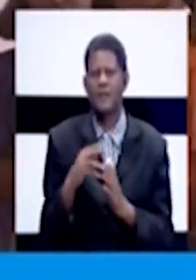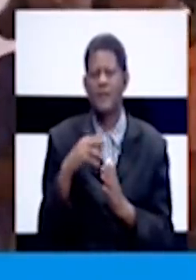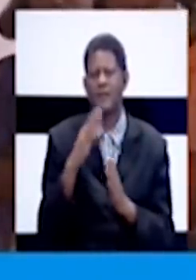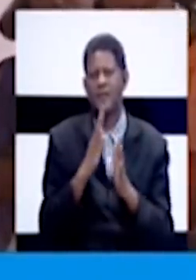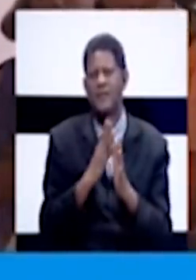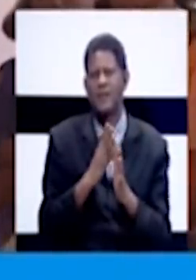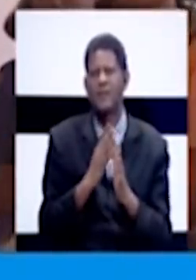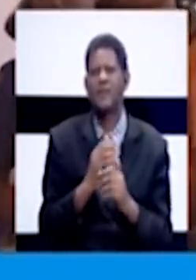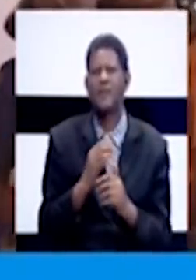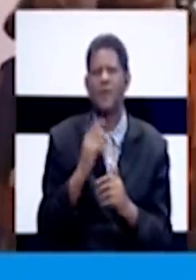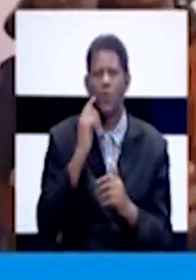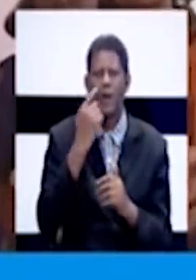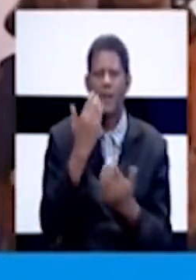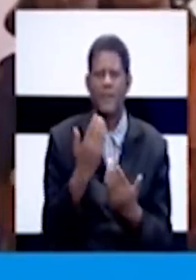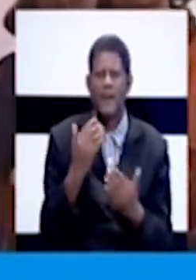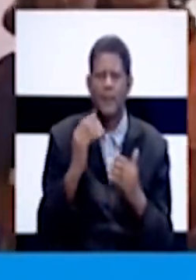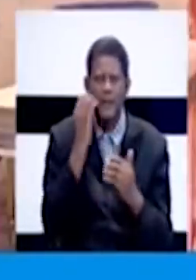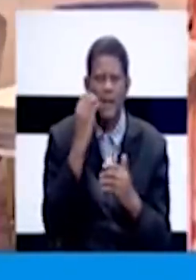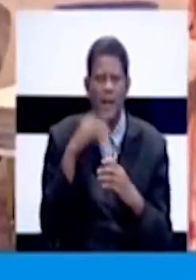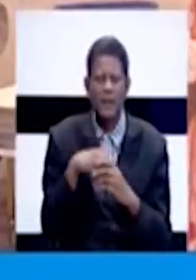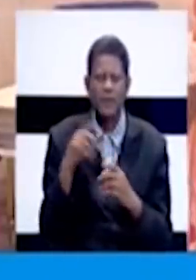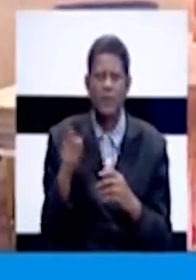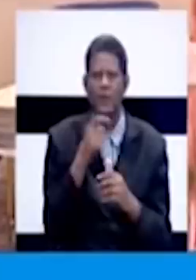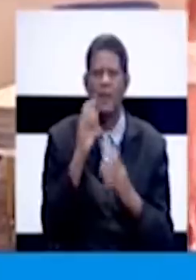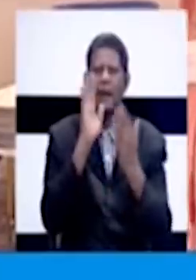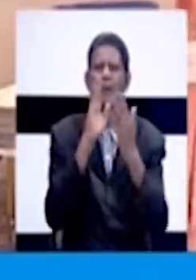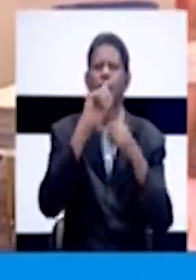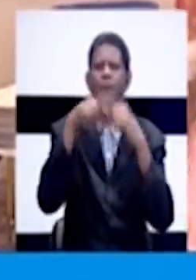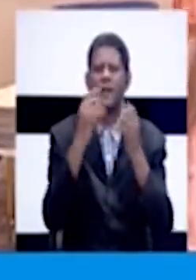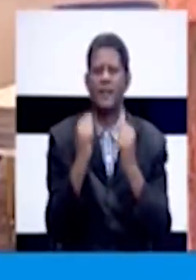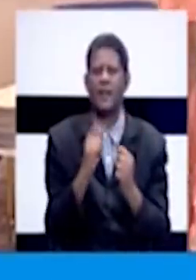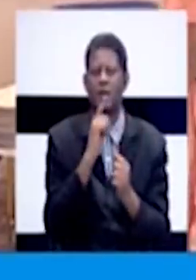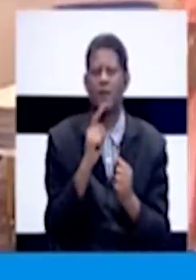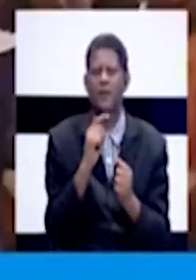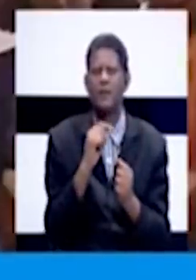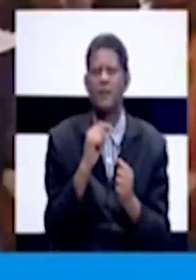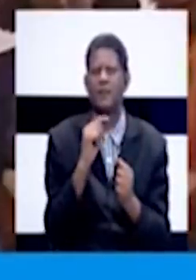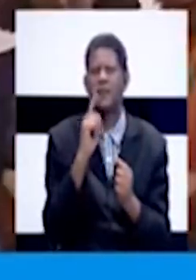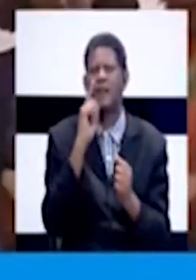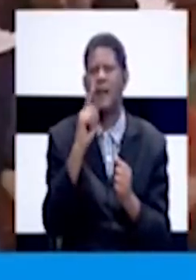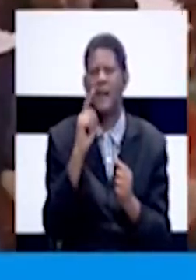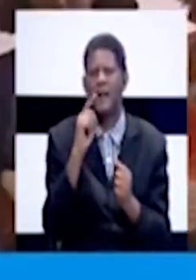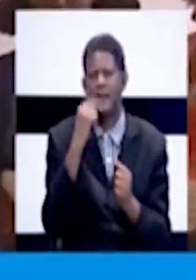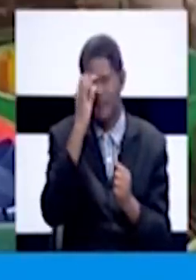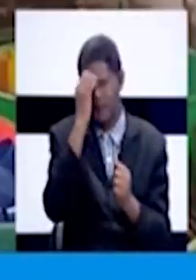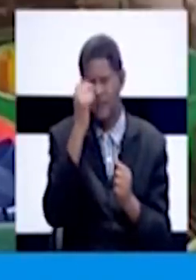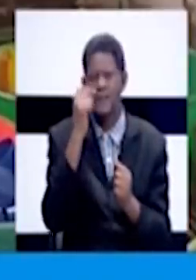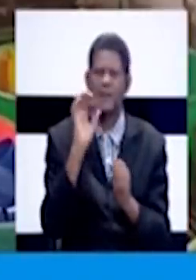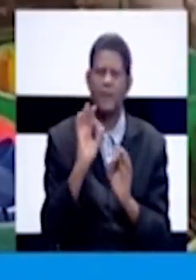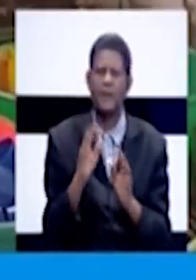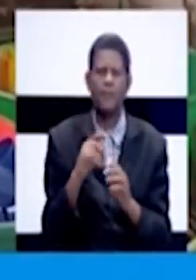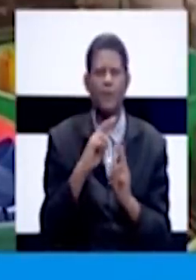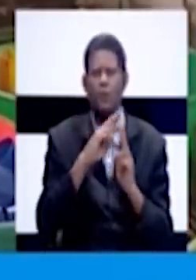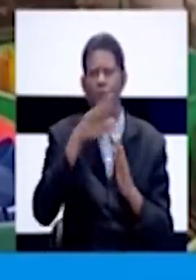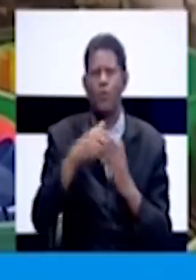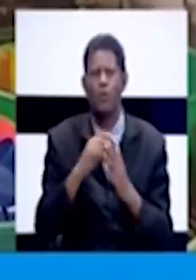ኣሎ ይቅራብ ዝያብ መረባና ወላ ግንባር እውን ከንክእል ኢና ከይና ህዝባዊ ዓዲ ውፍ እዩ ስሩ ሓደ ትገፅ ዝዓፅፍ ሰብ የለ ሓሩን እዩ ብጣዕሚ